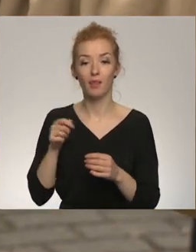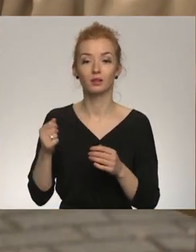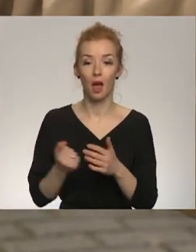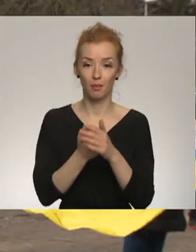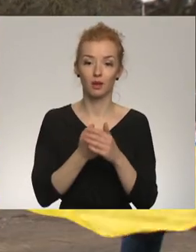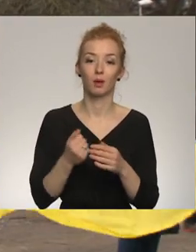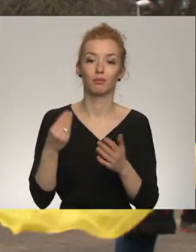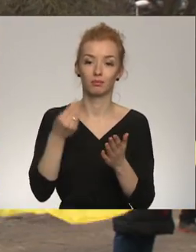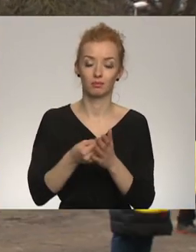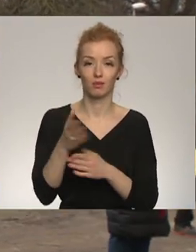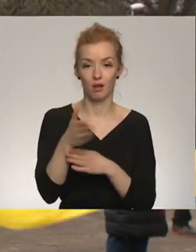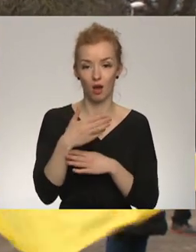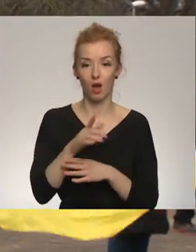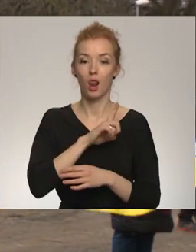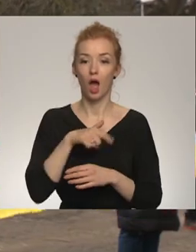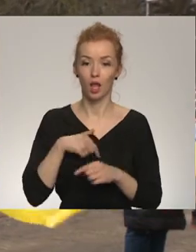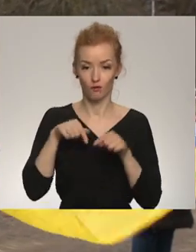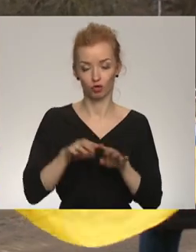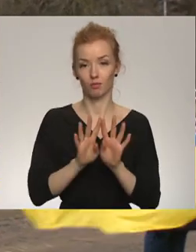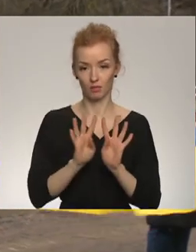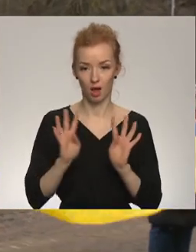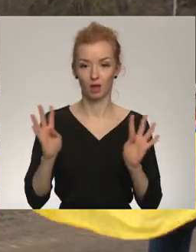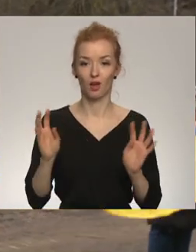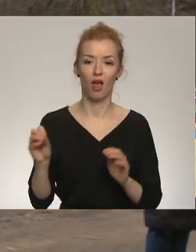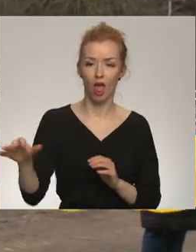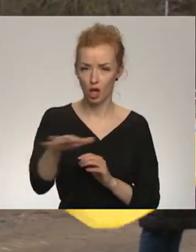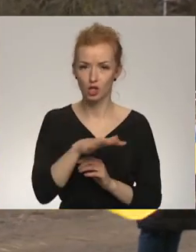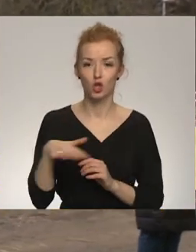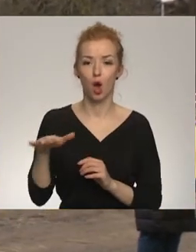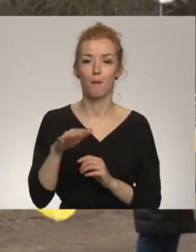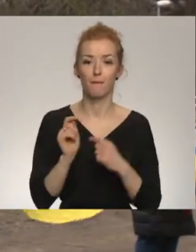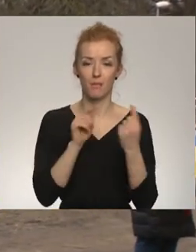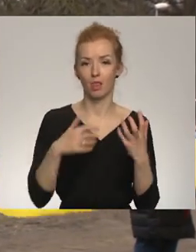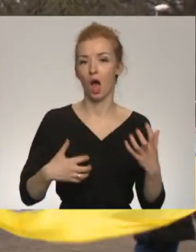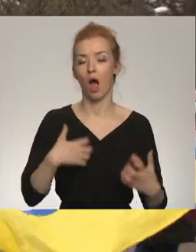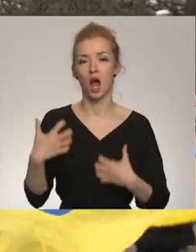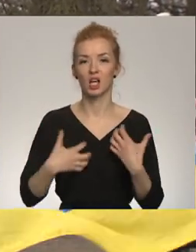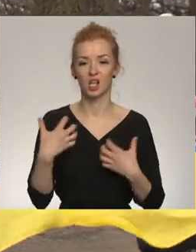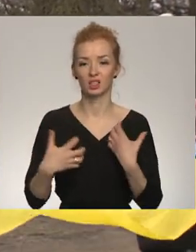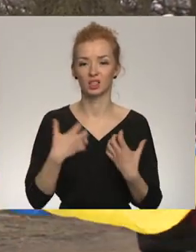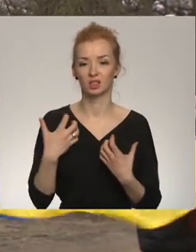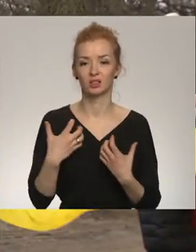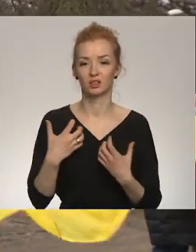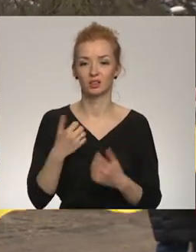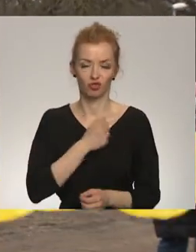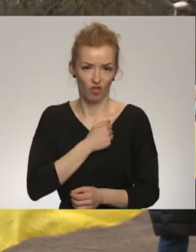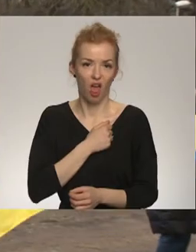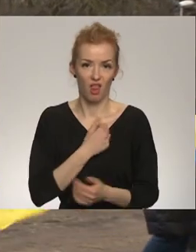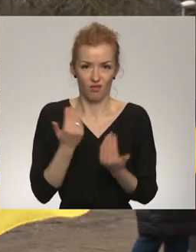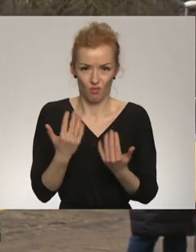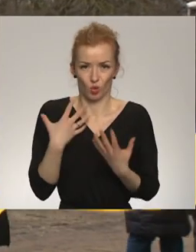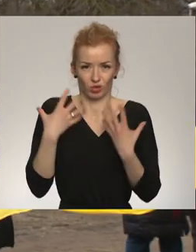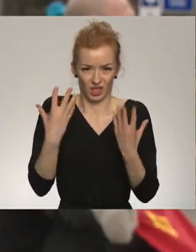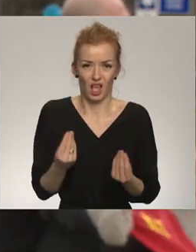karogu. Latviešiem jāstāv jābūt solidāriem visai Eiropai pret agresiju. Pēdīgi, ka vēl 21. Gadsimtā Eiropā